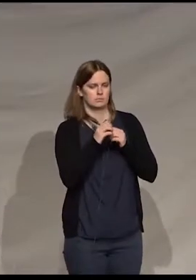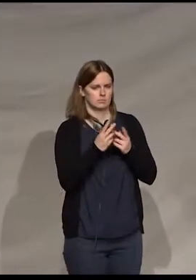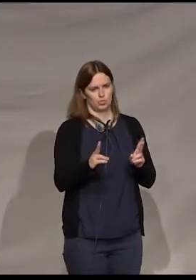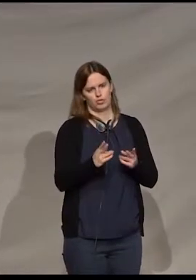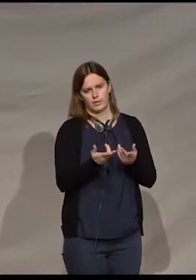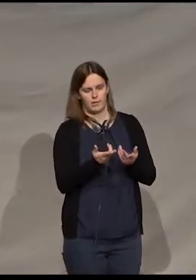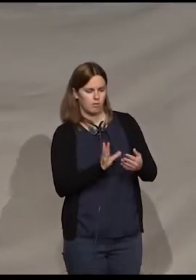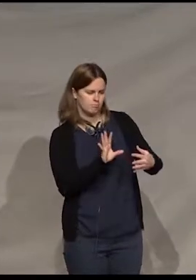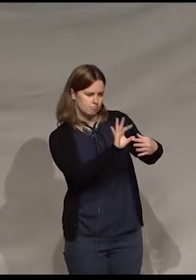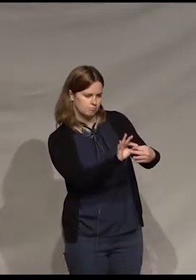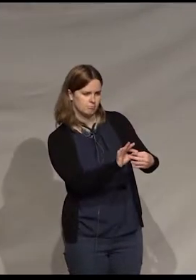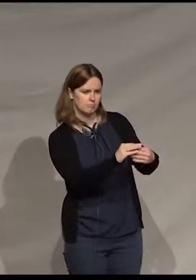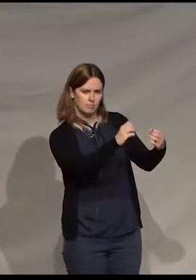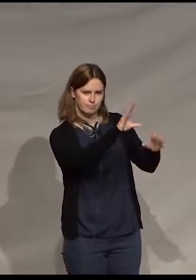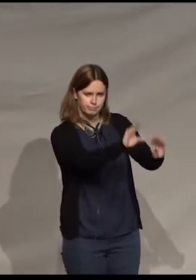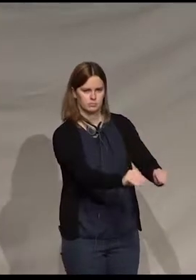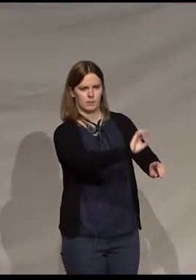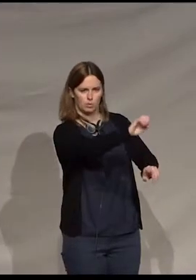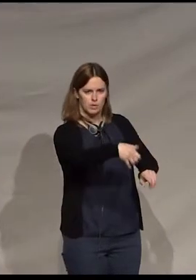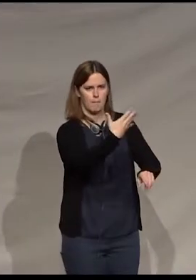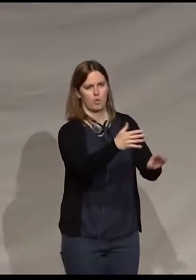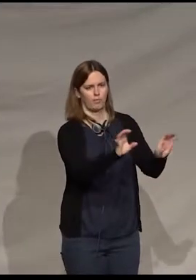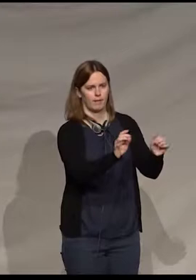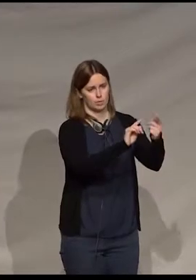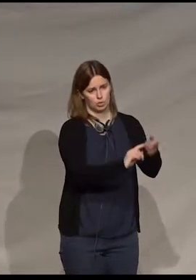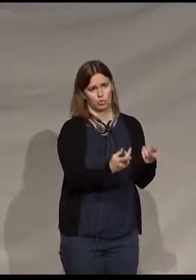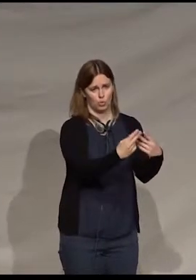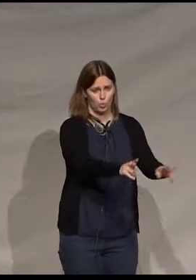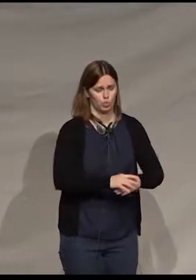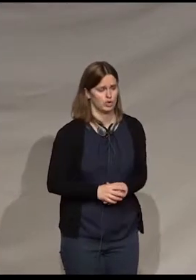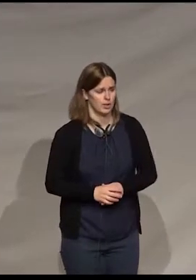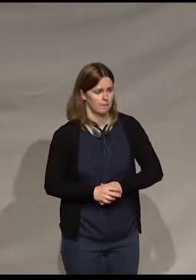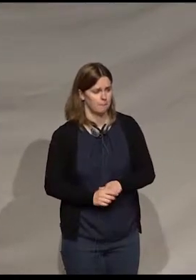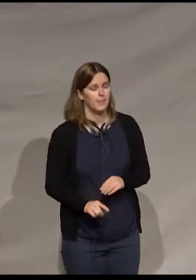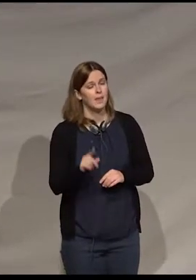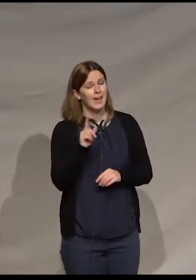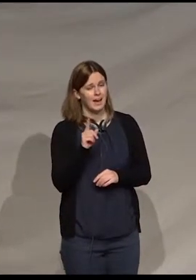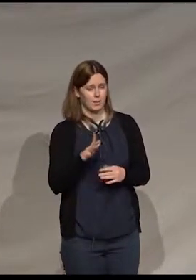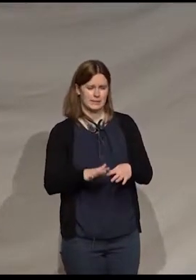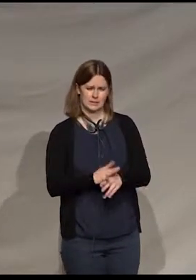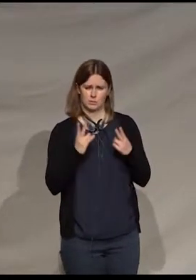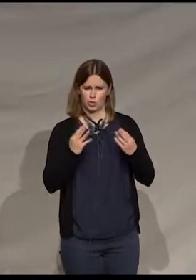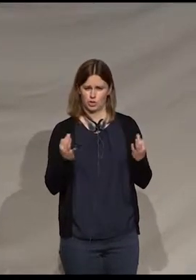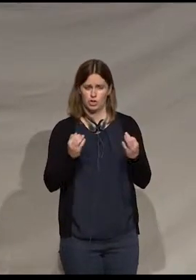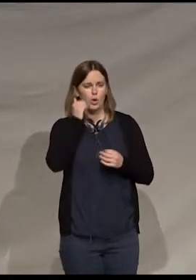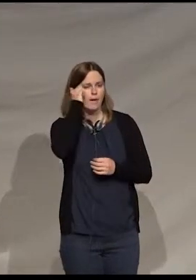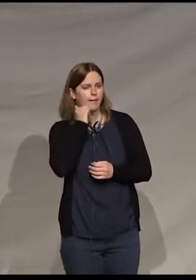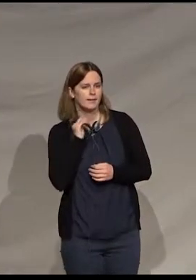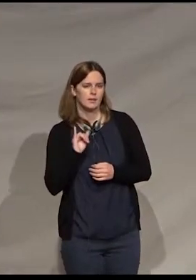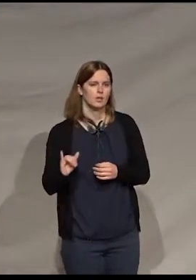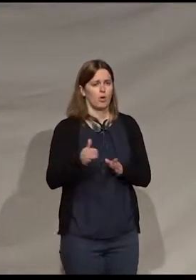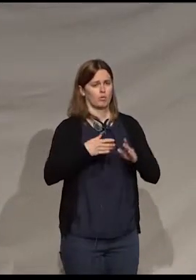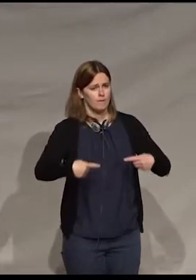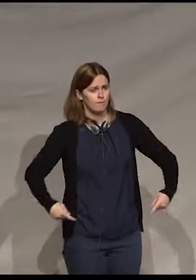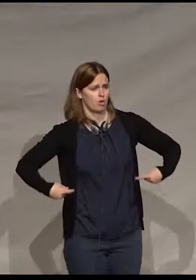člověk měl možnost, pokud si tak přeje, aby měl možnost se vrátit zpátky do práce. My se snažíme o to, aby člověk měl